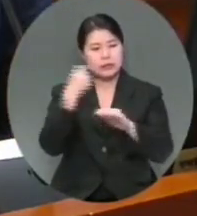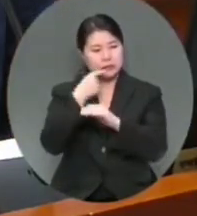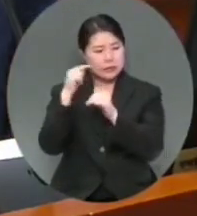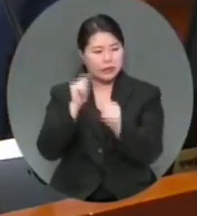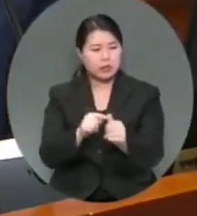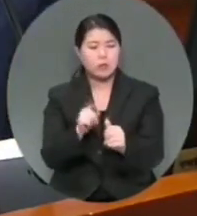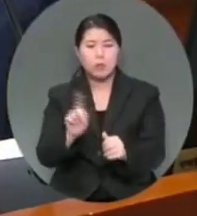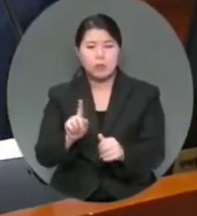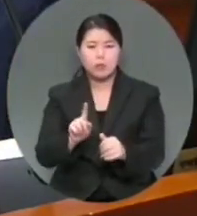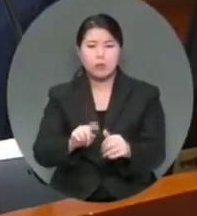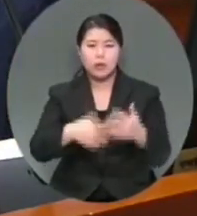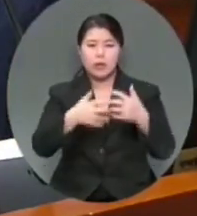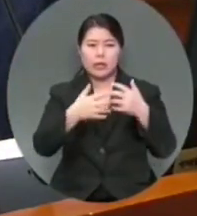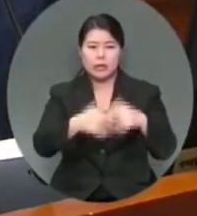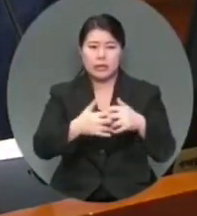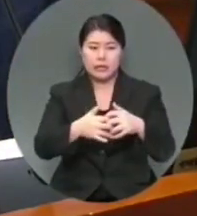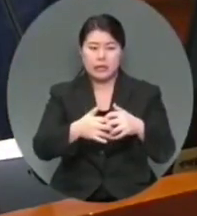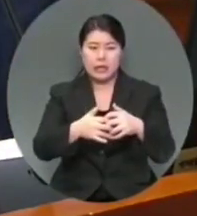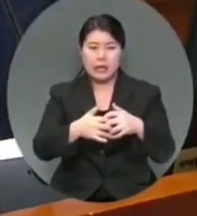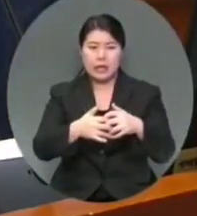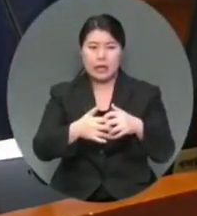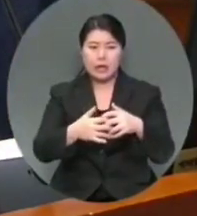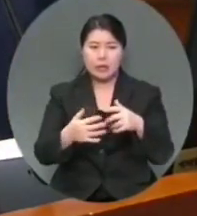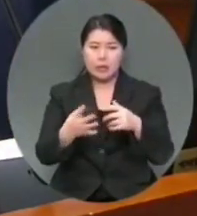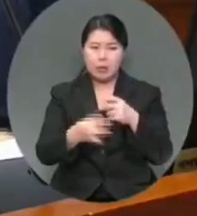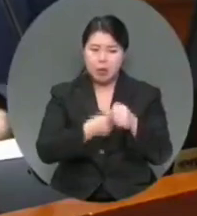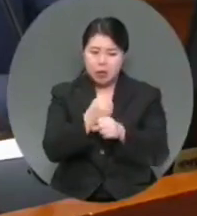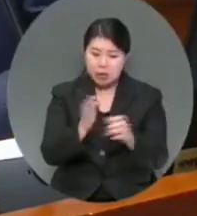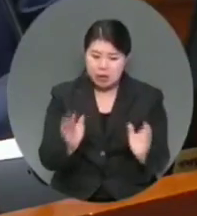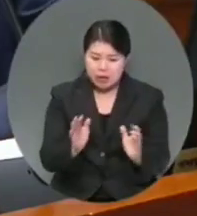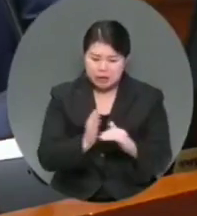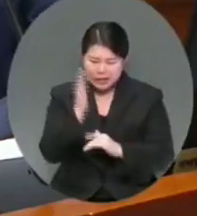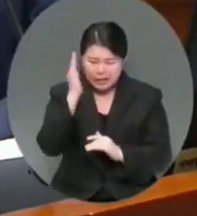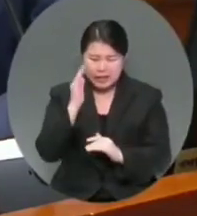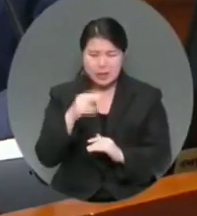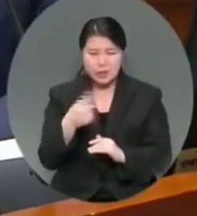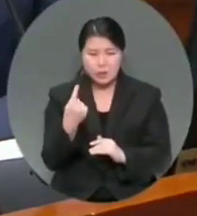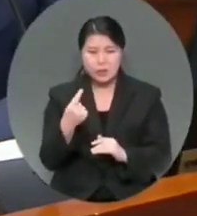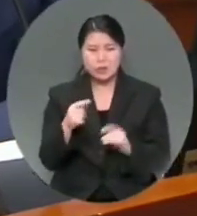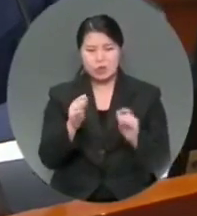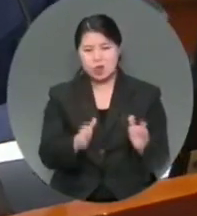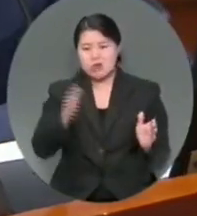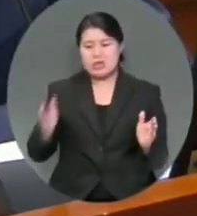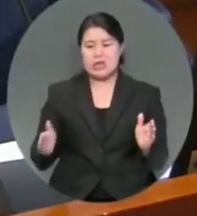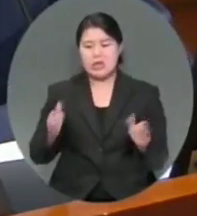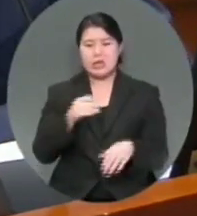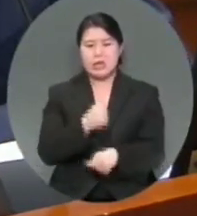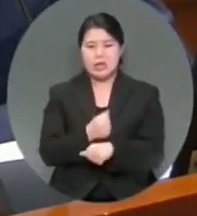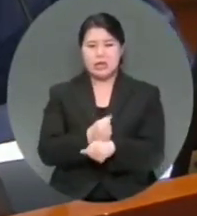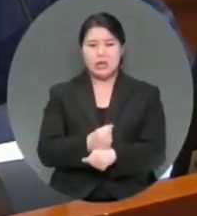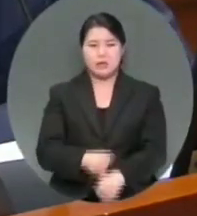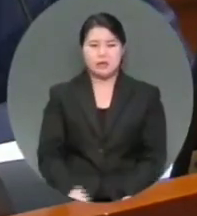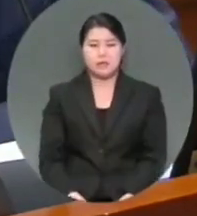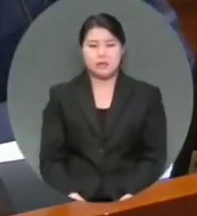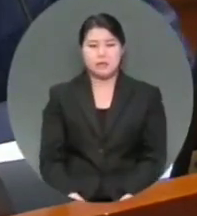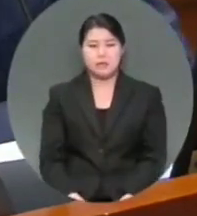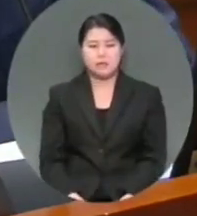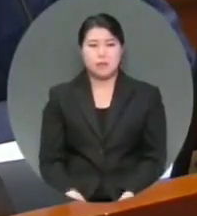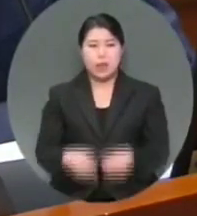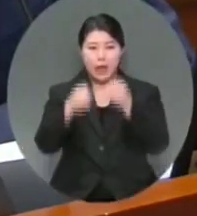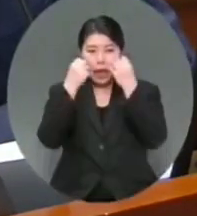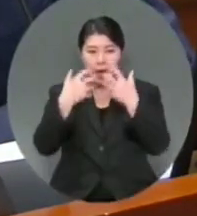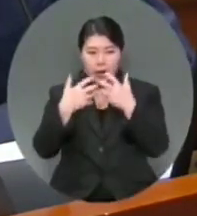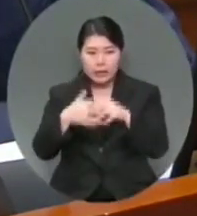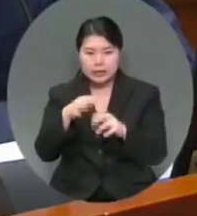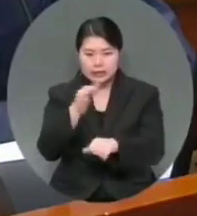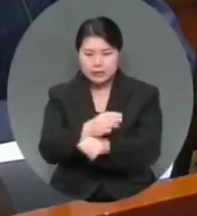야, 장비가 당장 내구연안 같은 것들이 다 끝난다 하더라도 내구연안을 연장해서라도 해라. 그러니까 새로운 장비